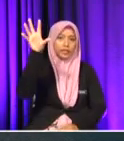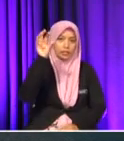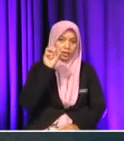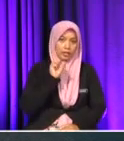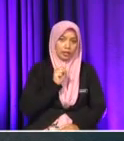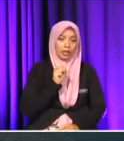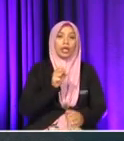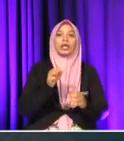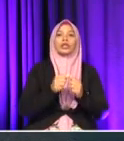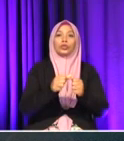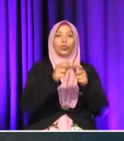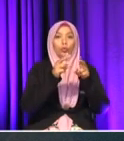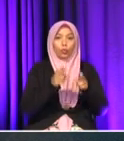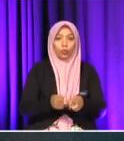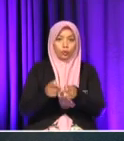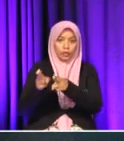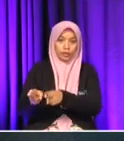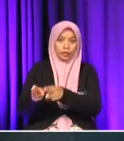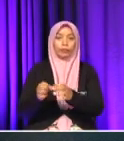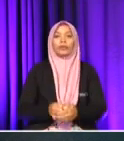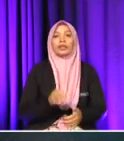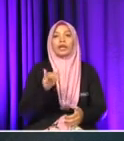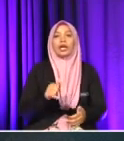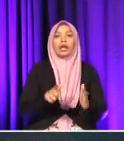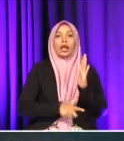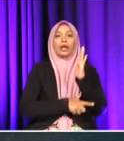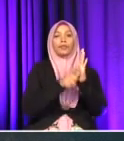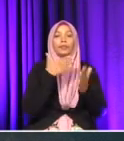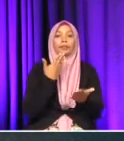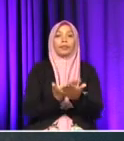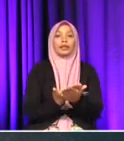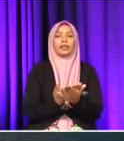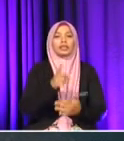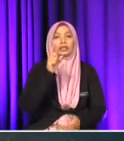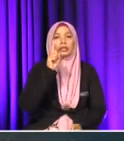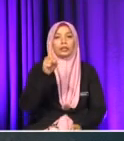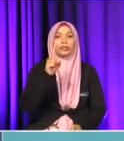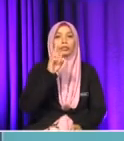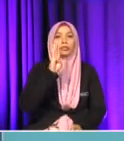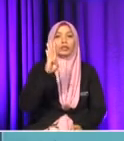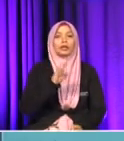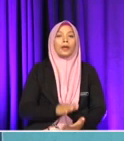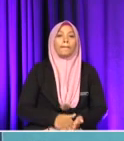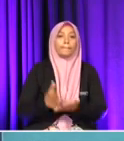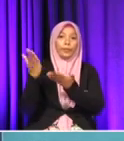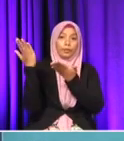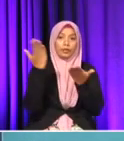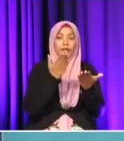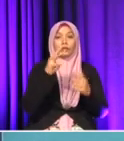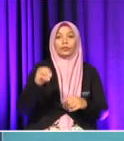lebih baiklah kita lihat ya soal dan satu Bi Oke soalnya satu Bim meminta